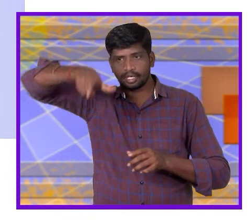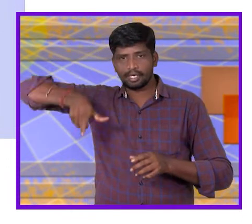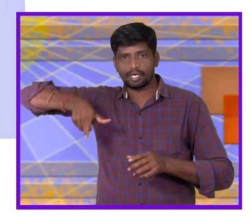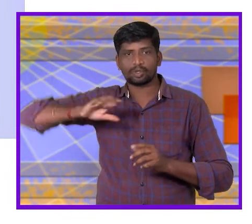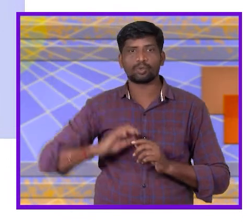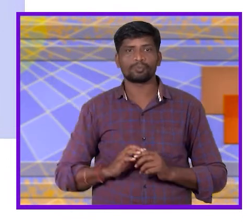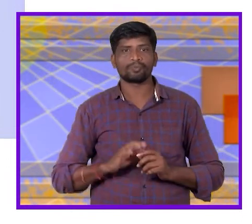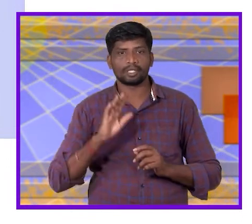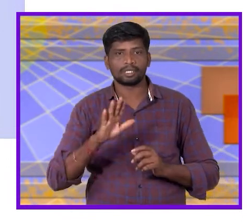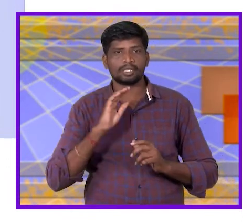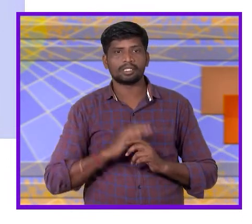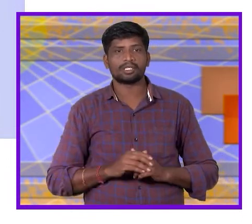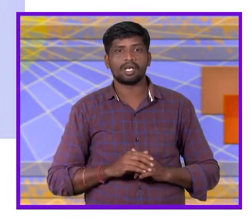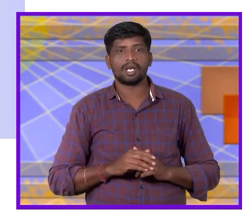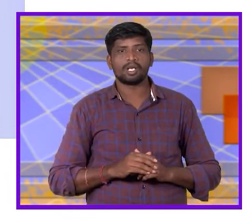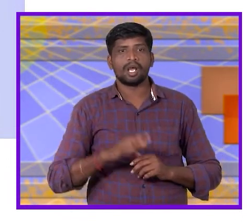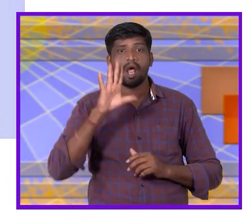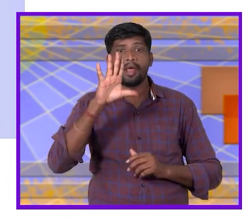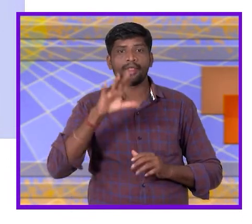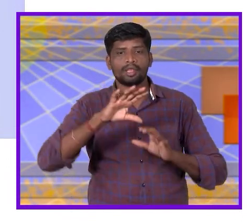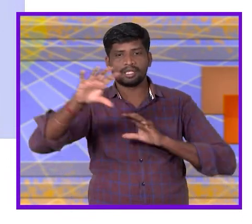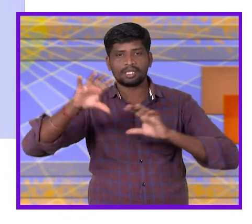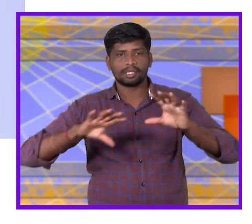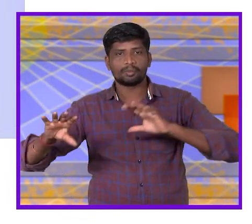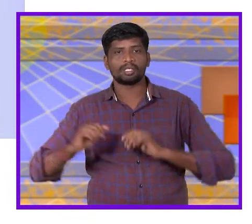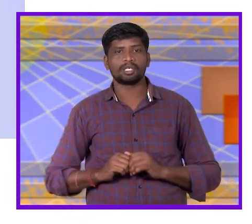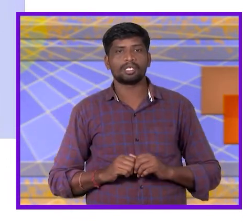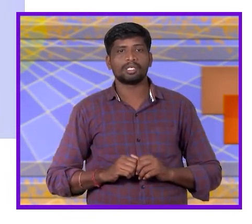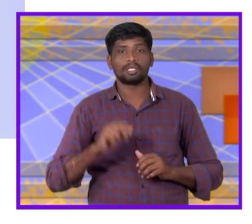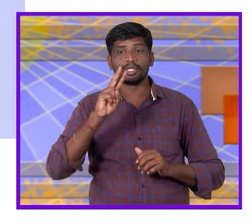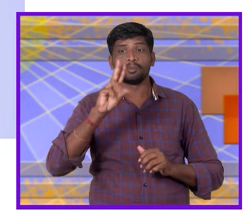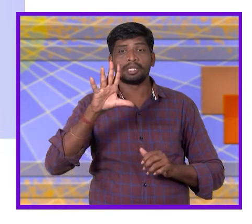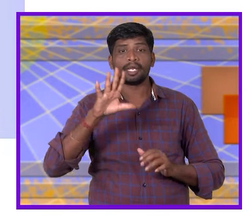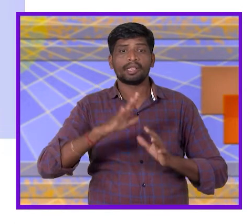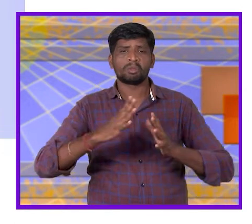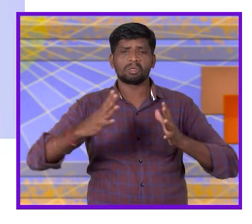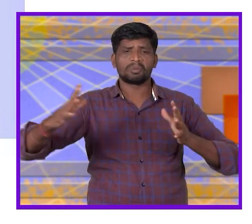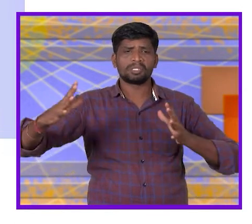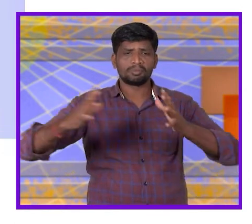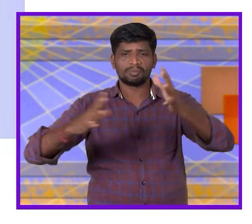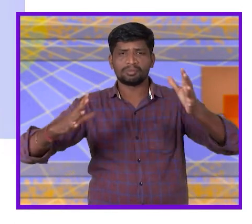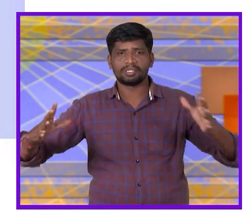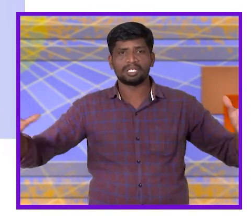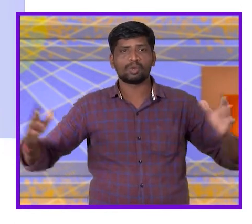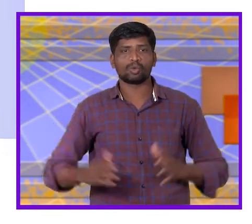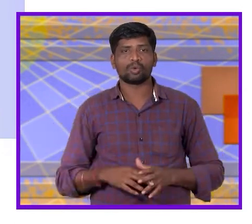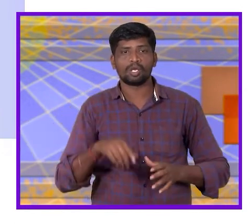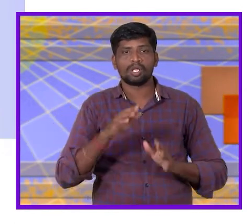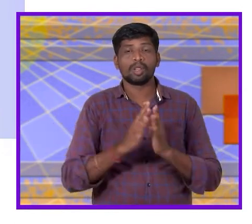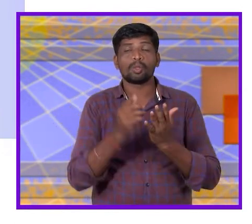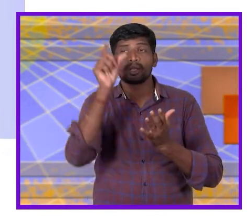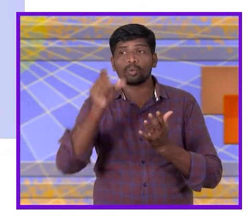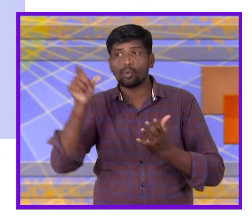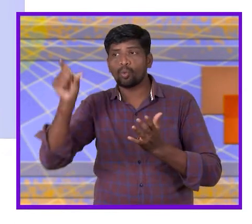25 துறைகள் இங்கே இருக்குது இந்த நம்முடைய தஞ்சாவூர் தமிழ் பல்கலைக்கழகத்தில். மிகப்பெரிய நூலகம்,